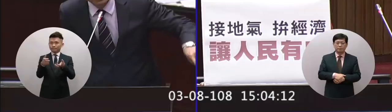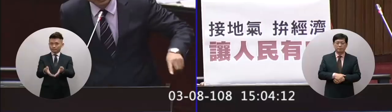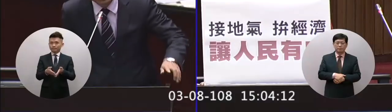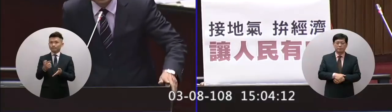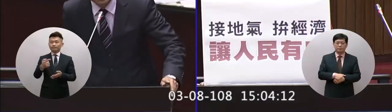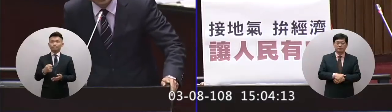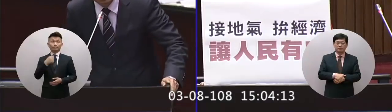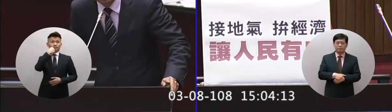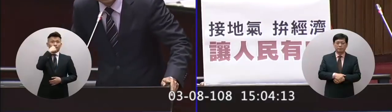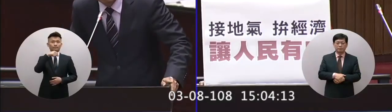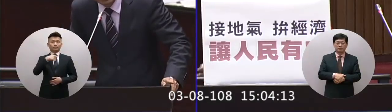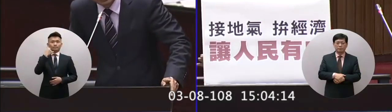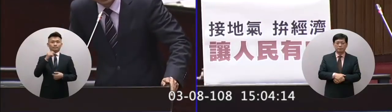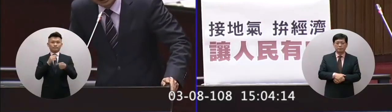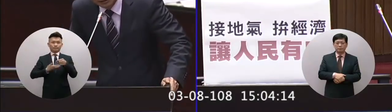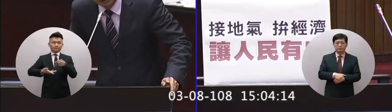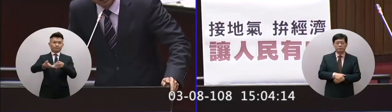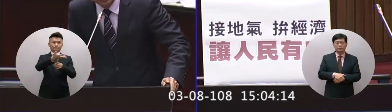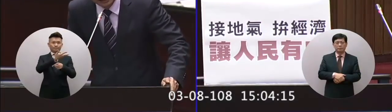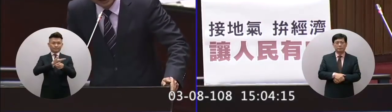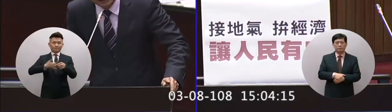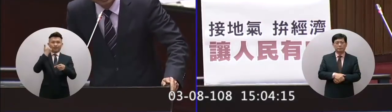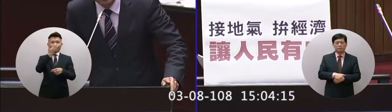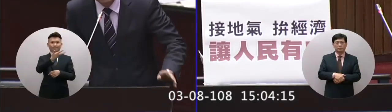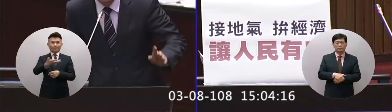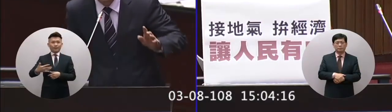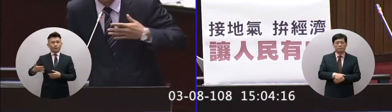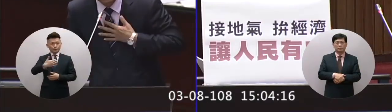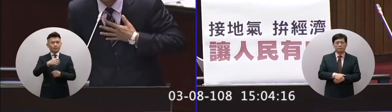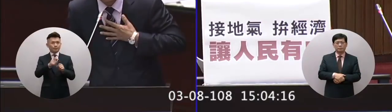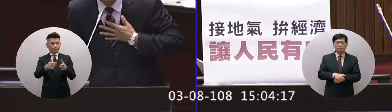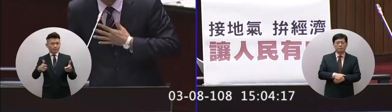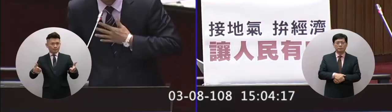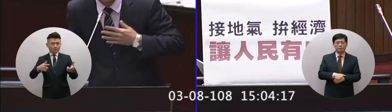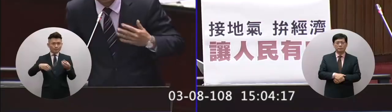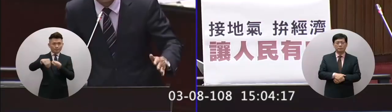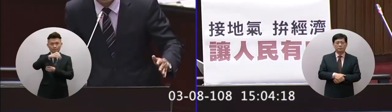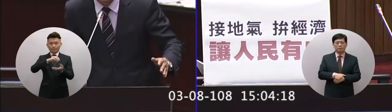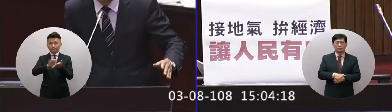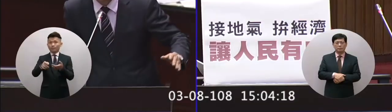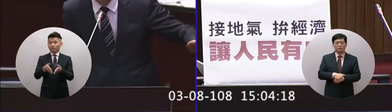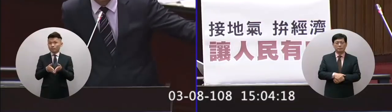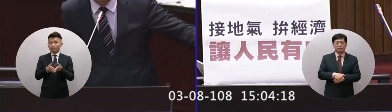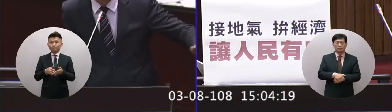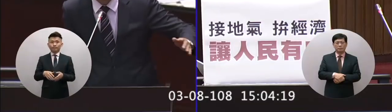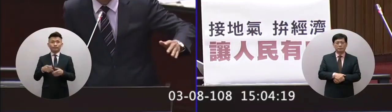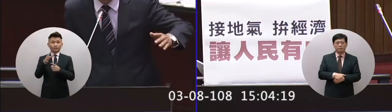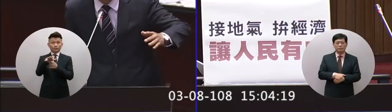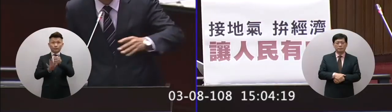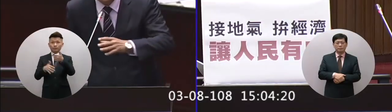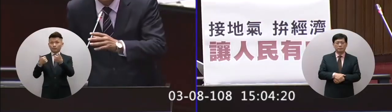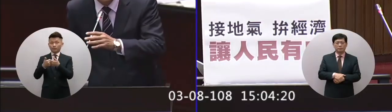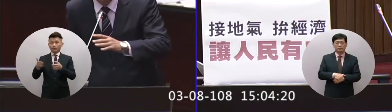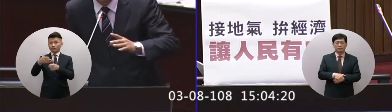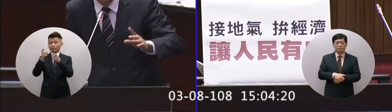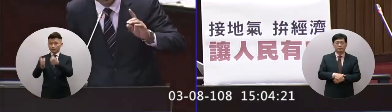为安台湾就是一个海洋国家，本来就是要善用所有的海洋资源，所以针对农委会是渔港，好，那我们还有一些商